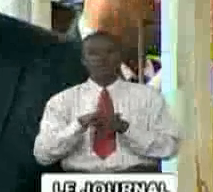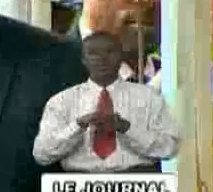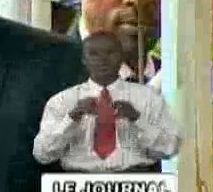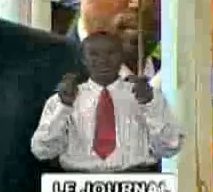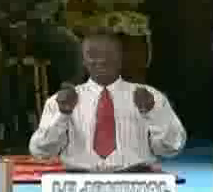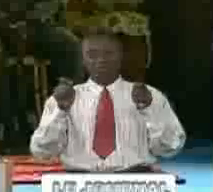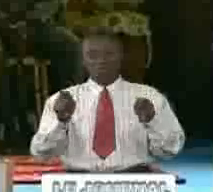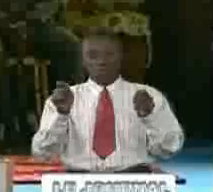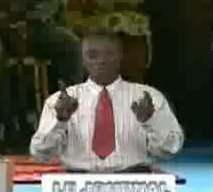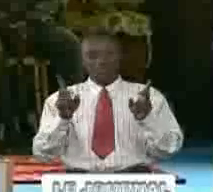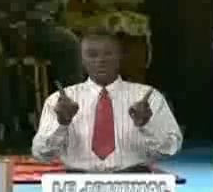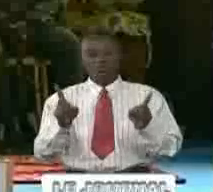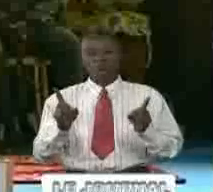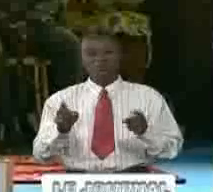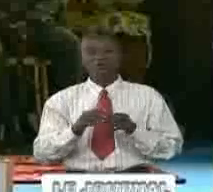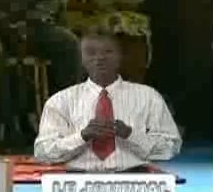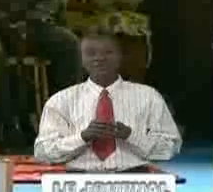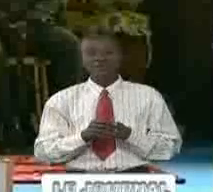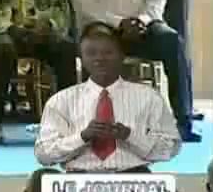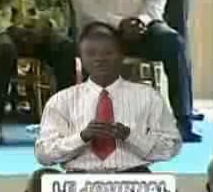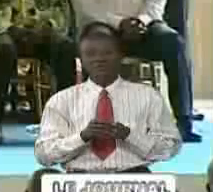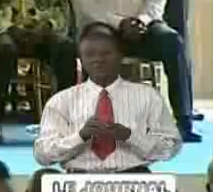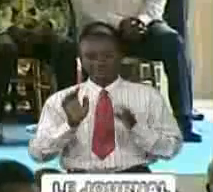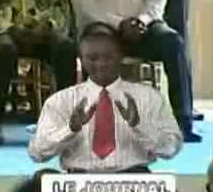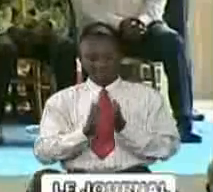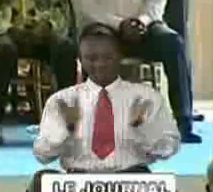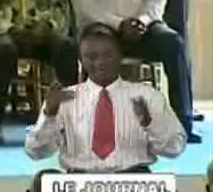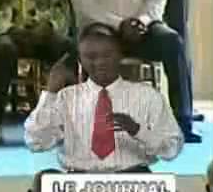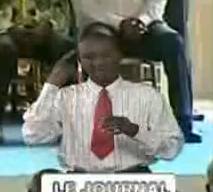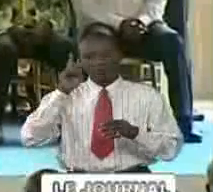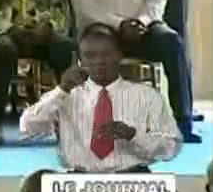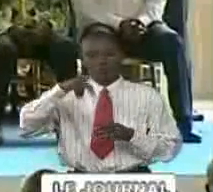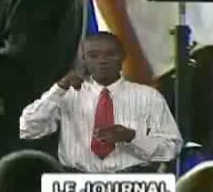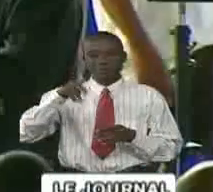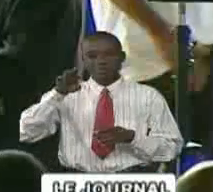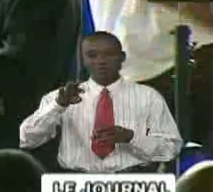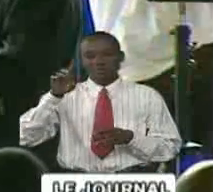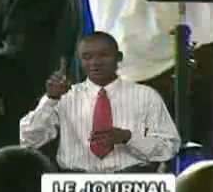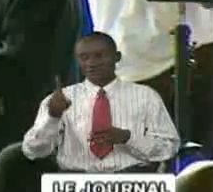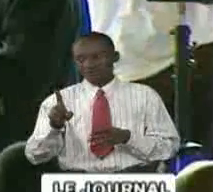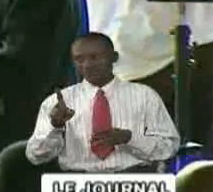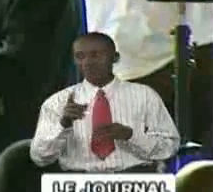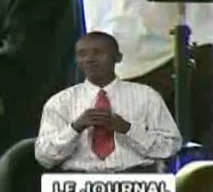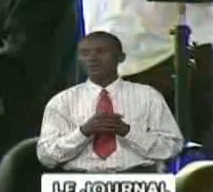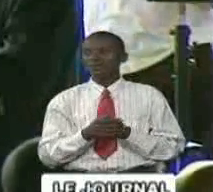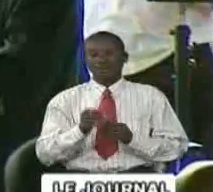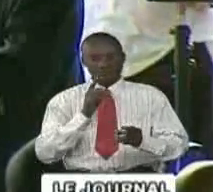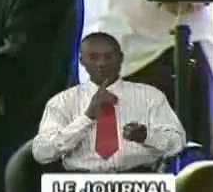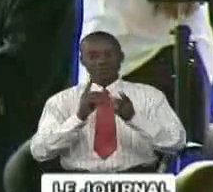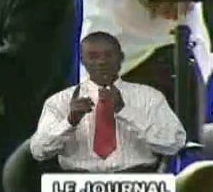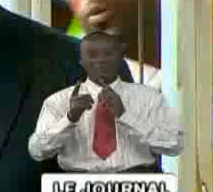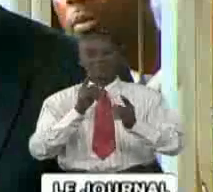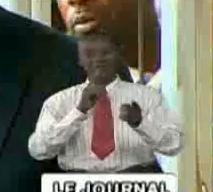président gabonais Ali Bongo Ondimba, du secrétaire général du PDG et d'autres hauts cadres de ce parti, ainsi que des